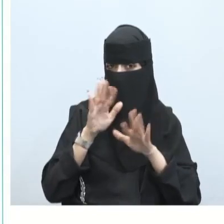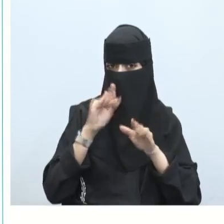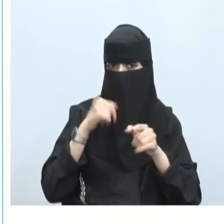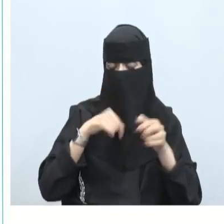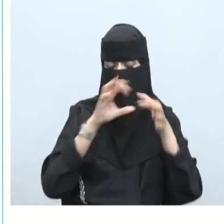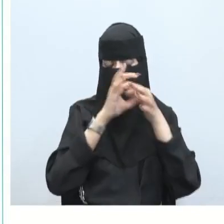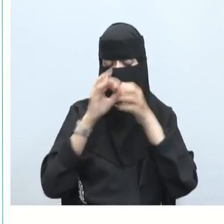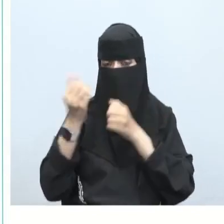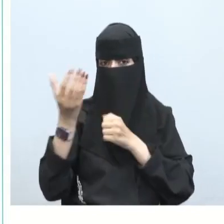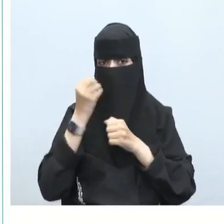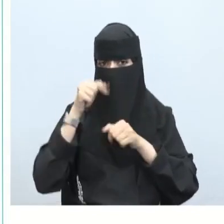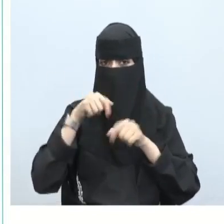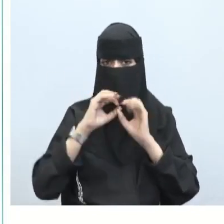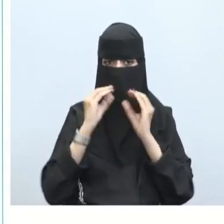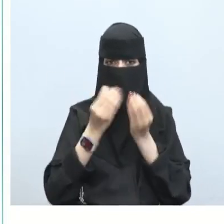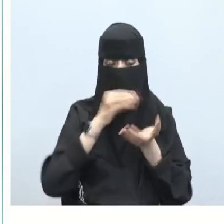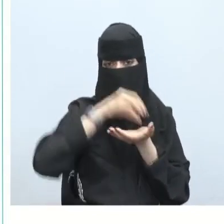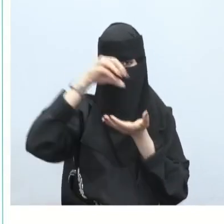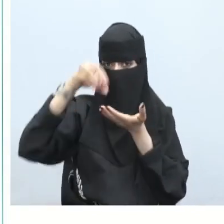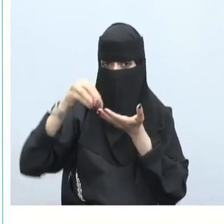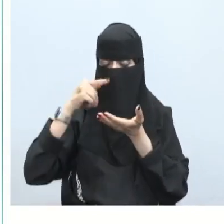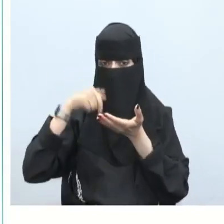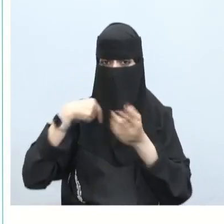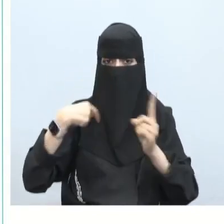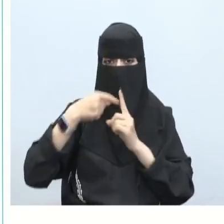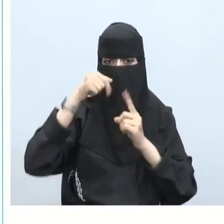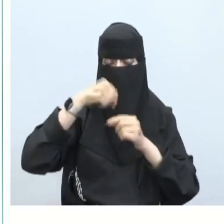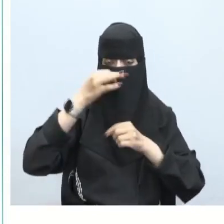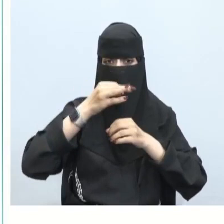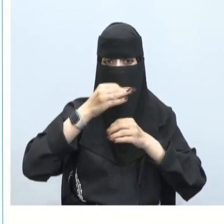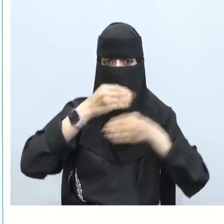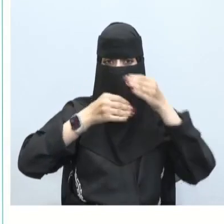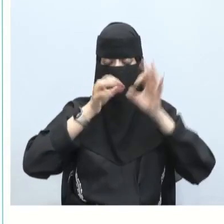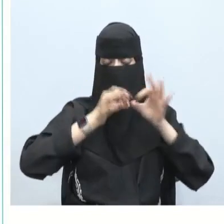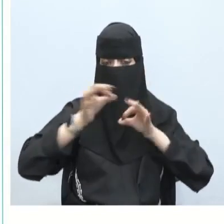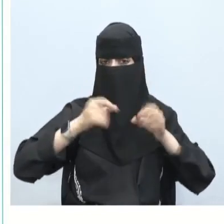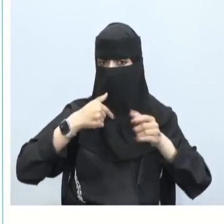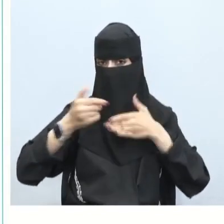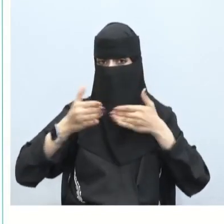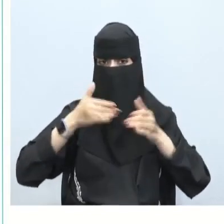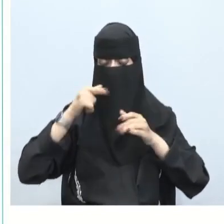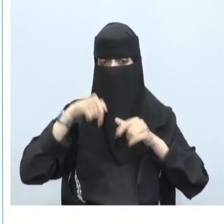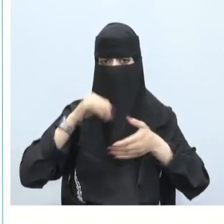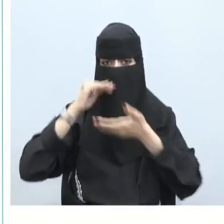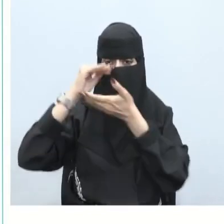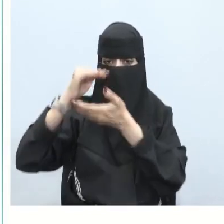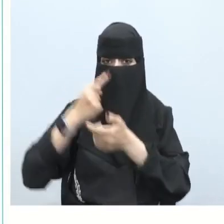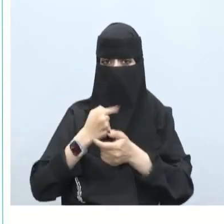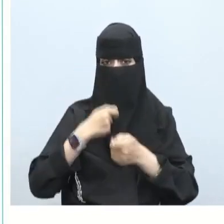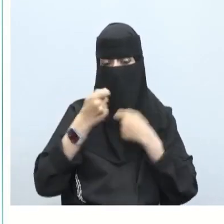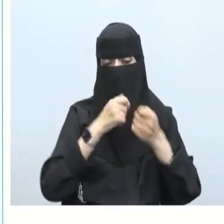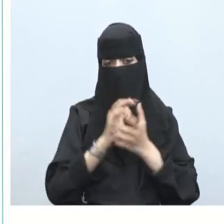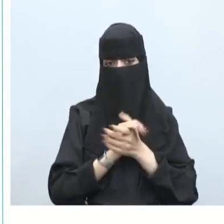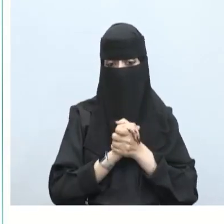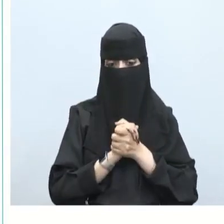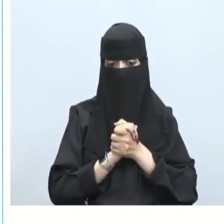سلاس امداد تتحكم في عمليه انتقال وايضا الاهداف وبناء استراتيجيات وليس في المنتجات المراد